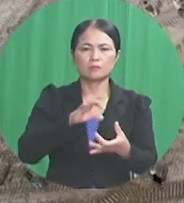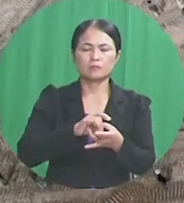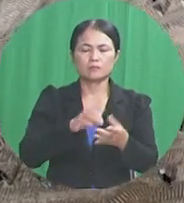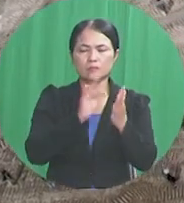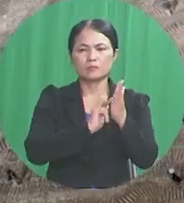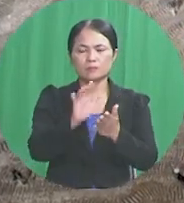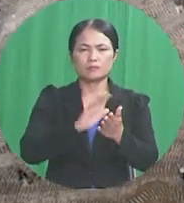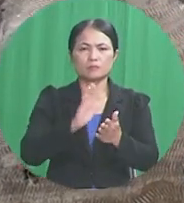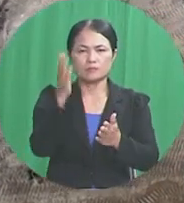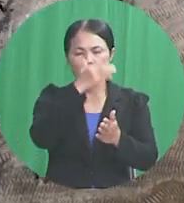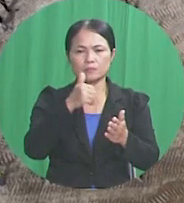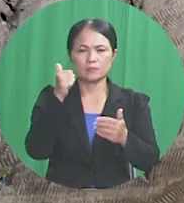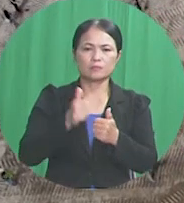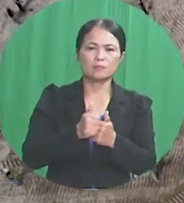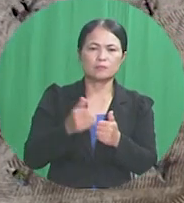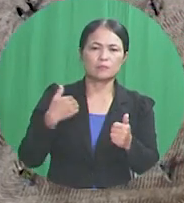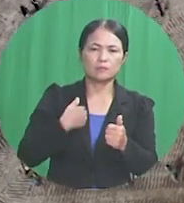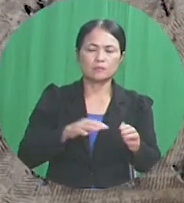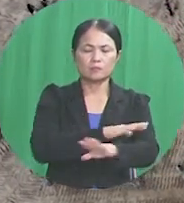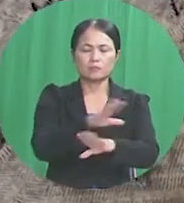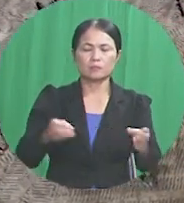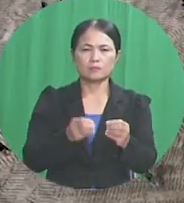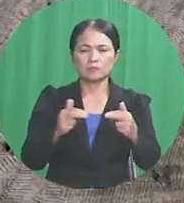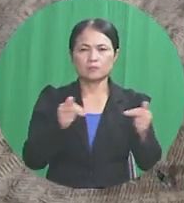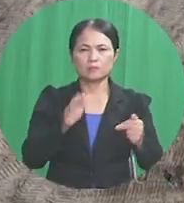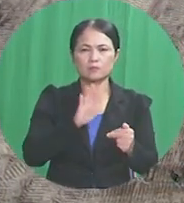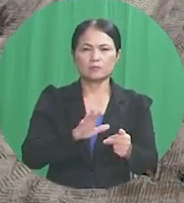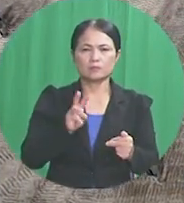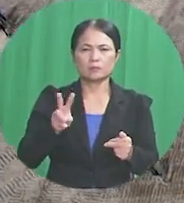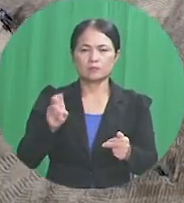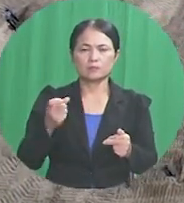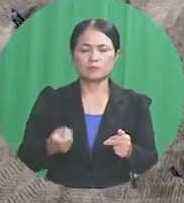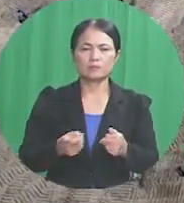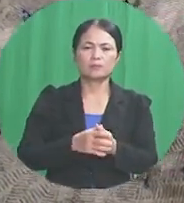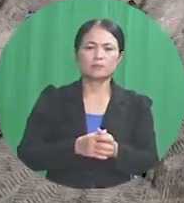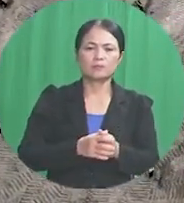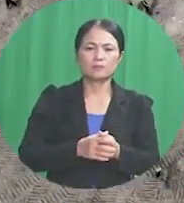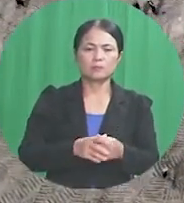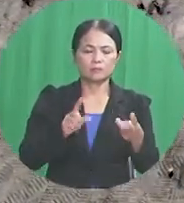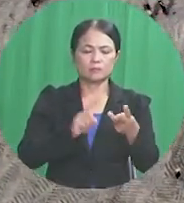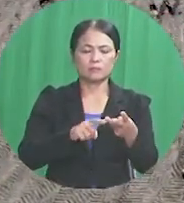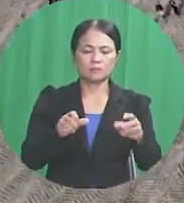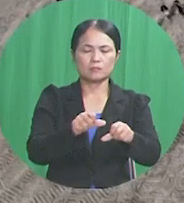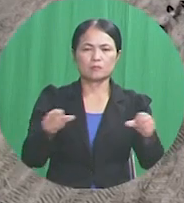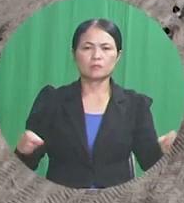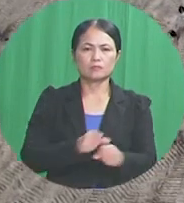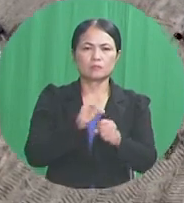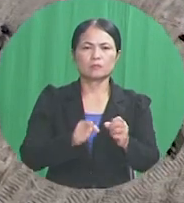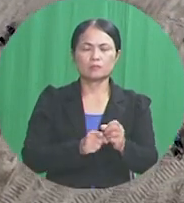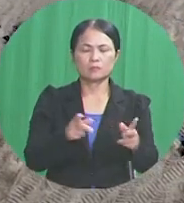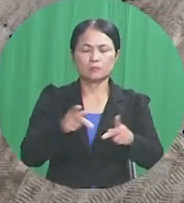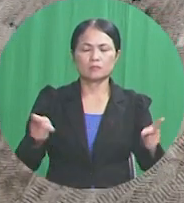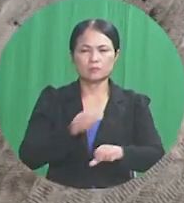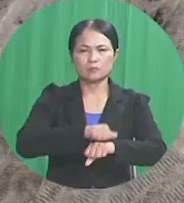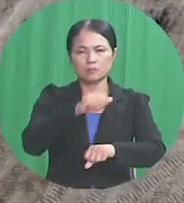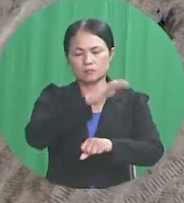ประนัดดังสาวพรภิบได้เมียนพเตใดตมโฮมปรามรอยสามสับไฮตาหนึ่งตีใบดับบอลอุเชียนซูนพนมตาม